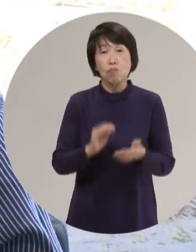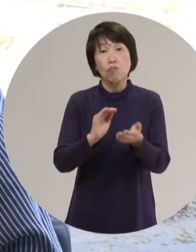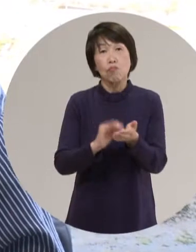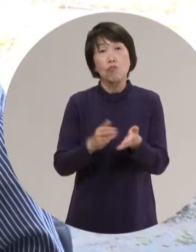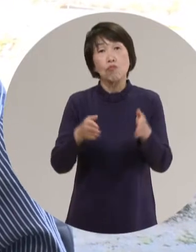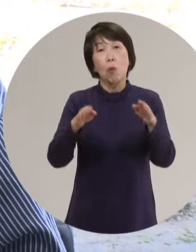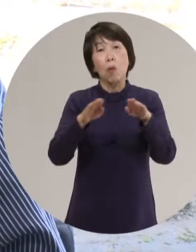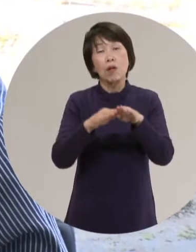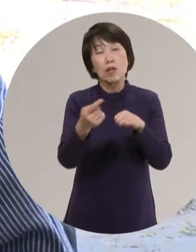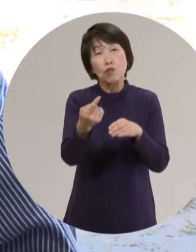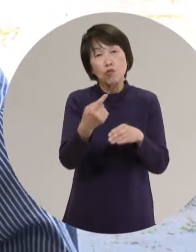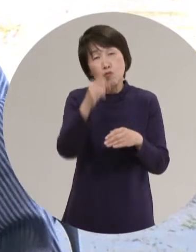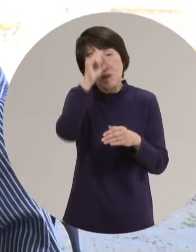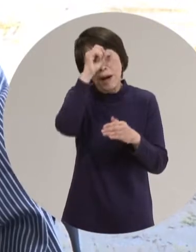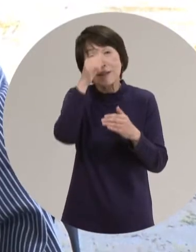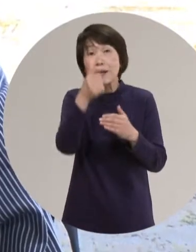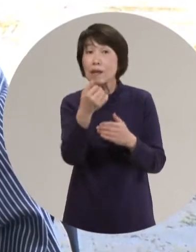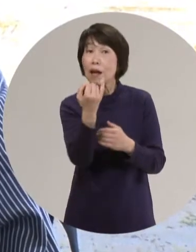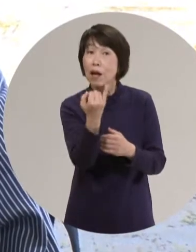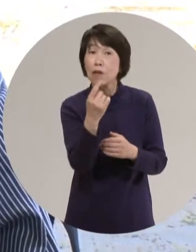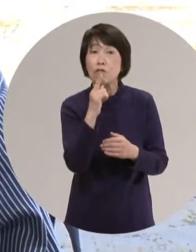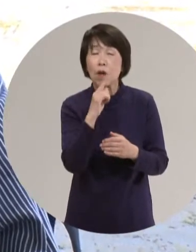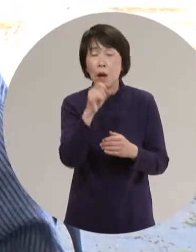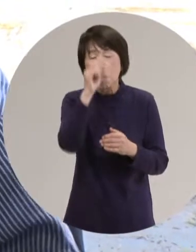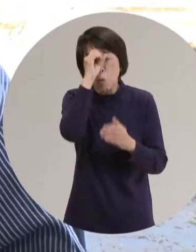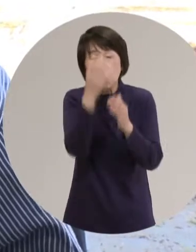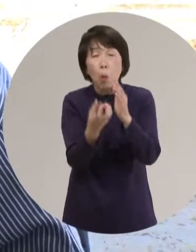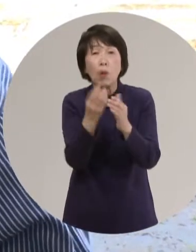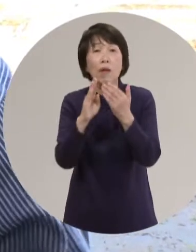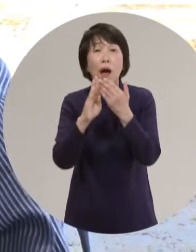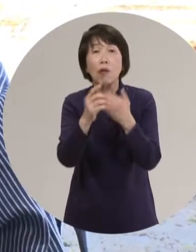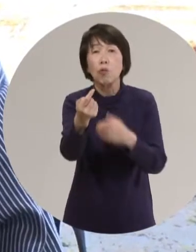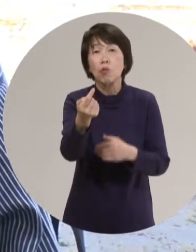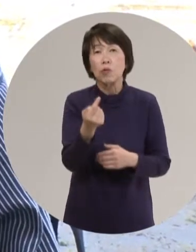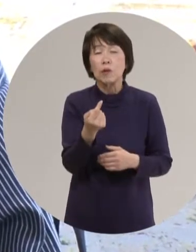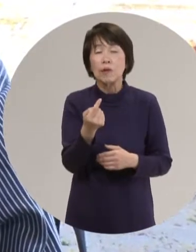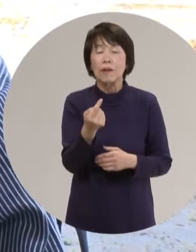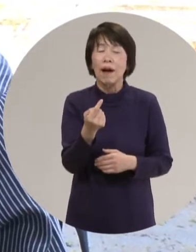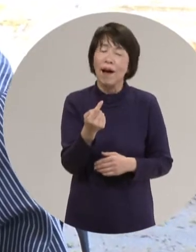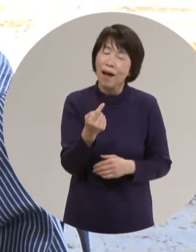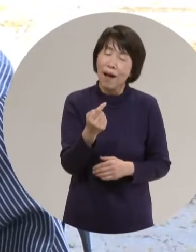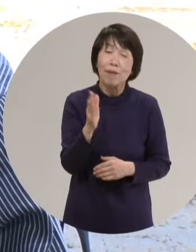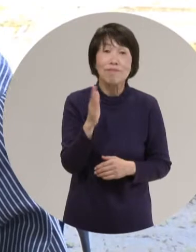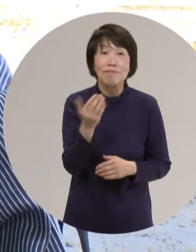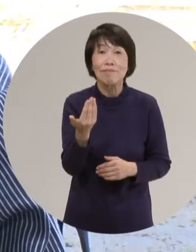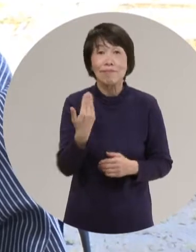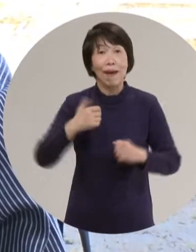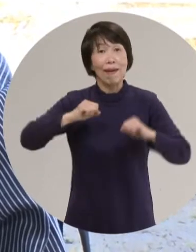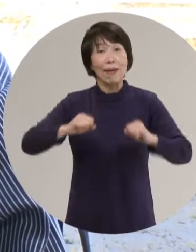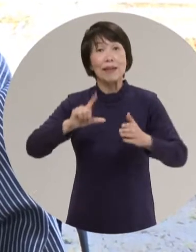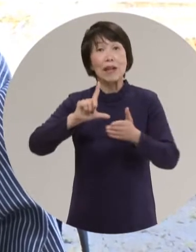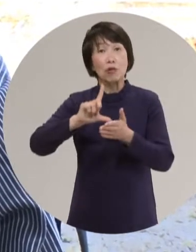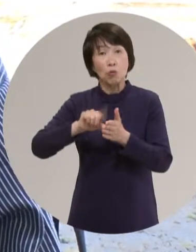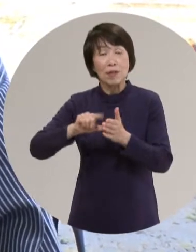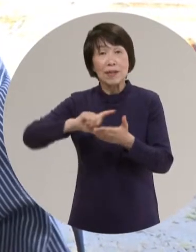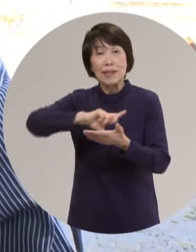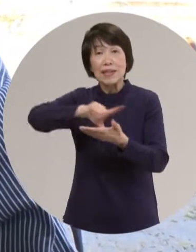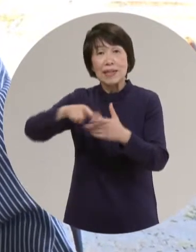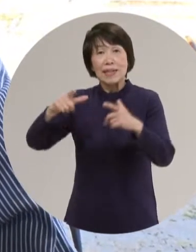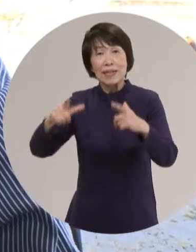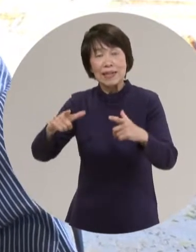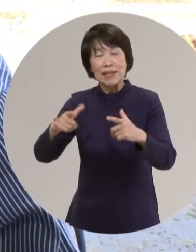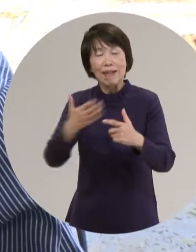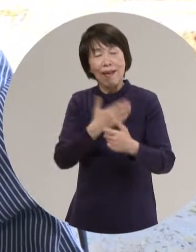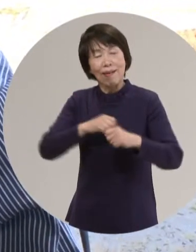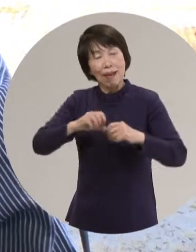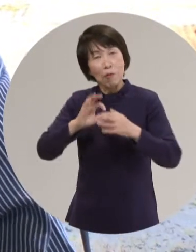病院に来る患者さんって病気になってから来るじゃないですか。それよりも、地域で